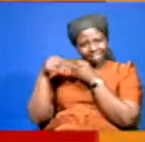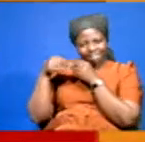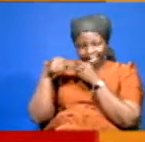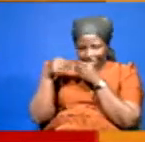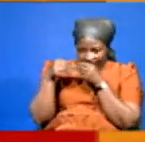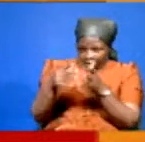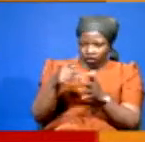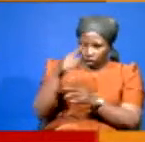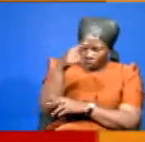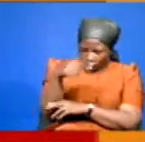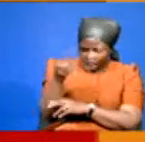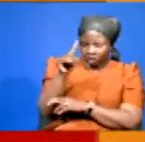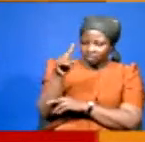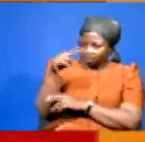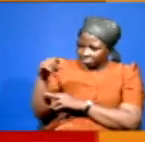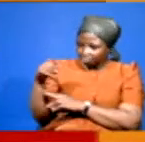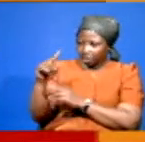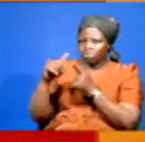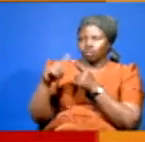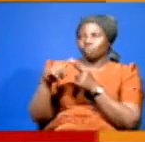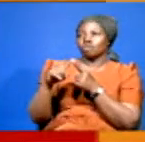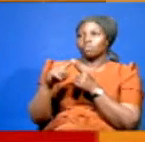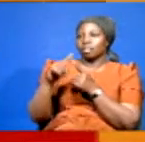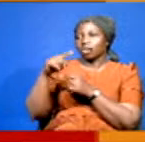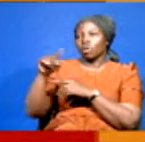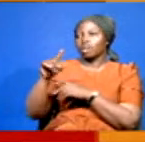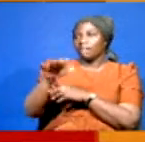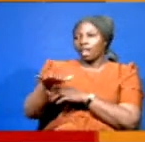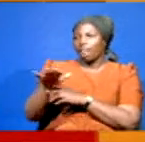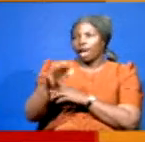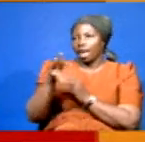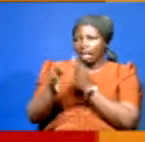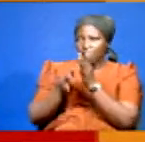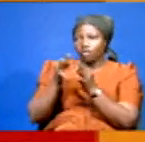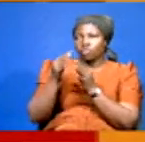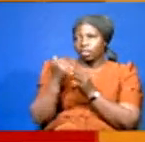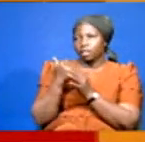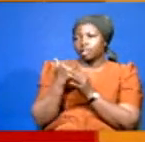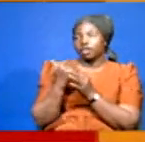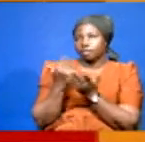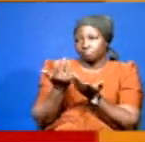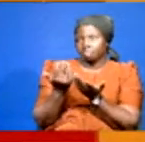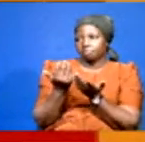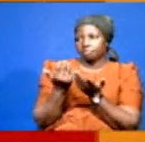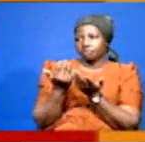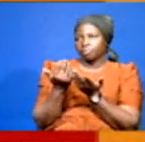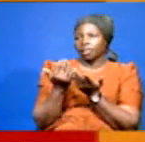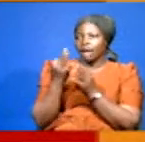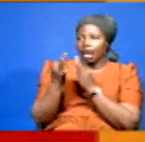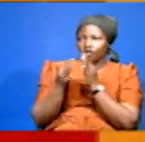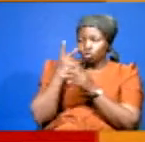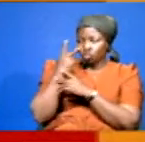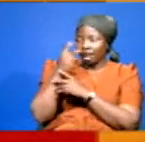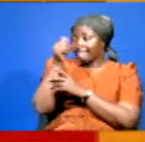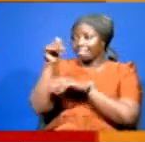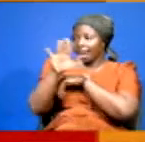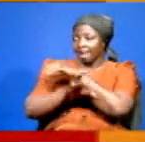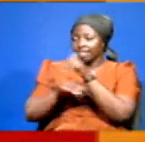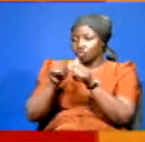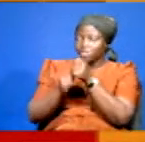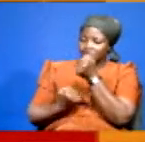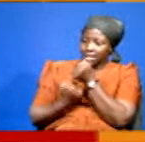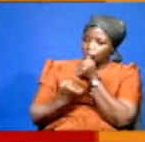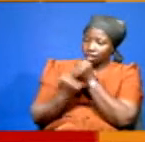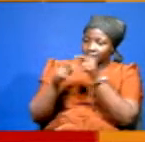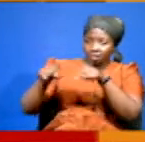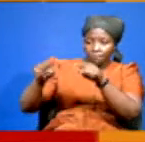ambayo inatusaidia tuwe na enough production as a country, ukiangalia zile nchi ambazo zinajidumu economically ni kwamba they produce